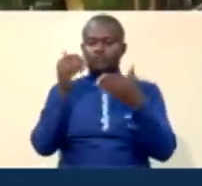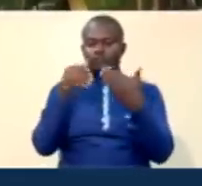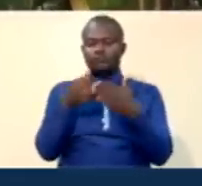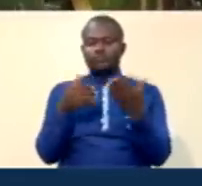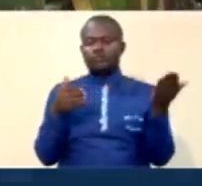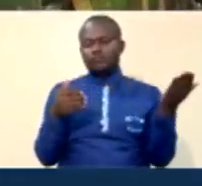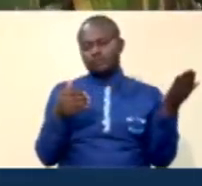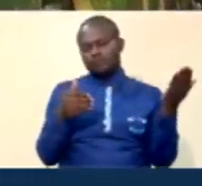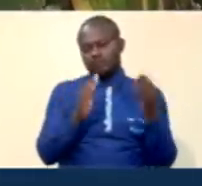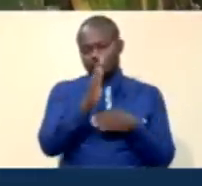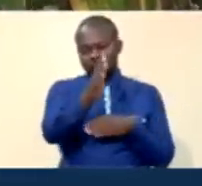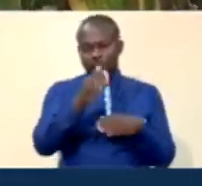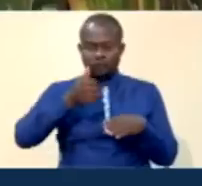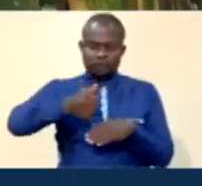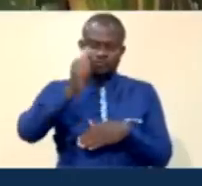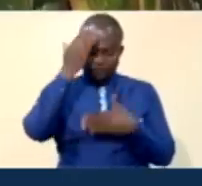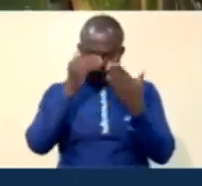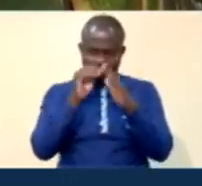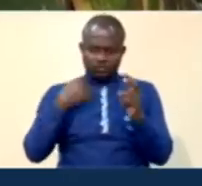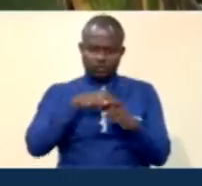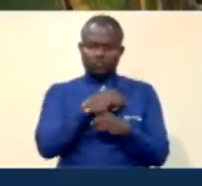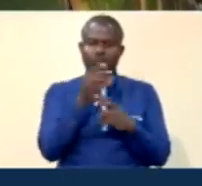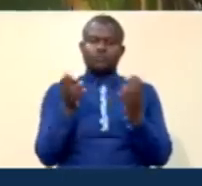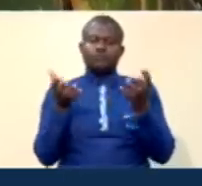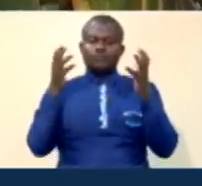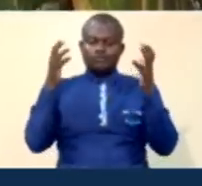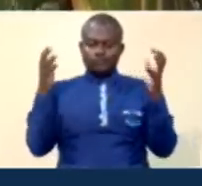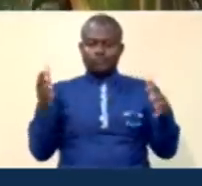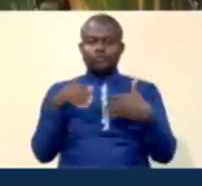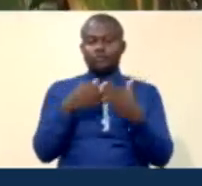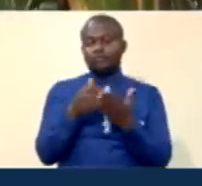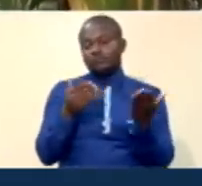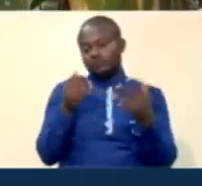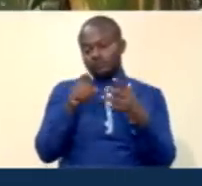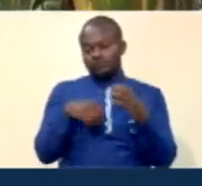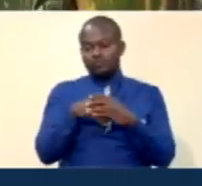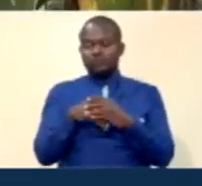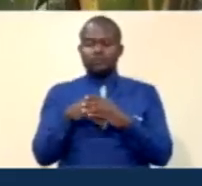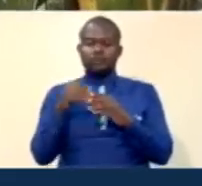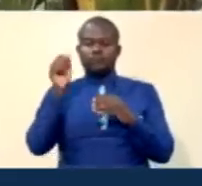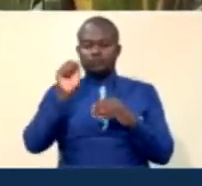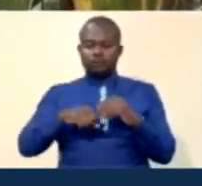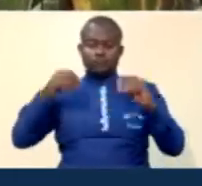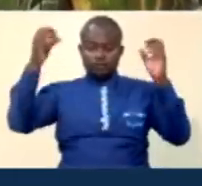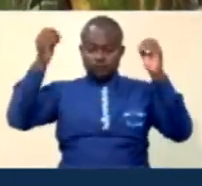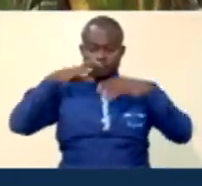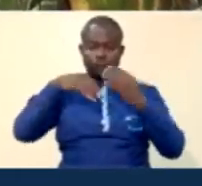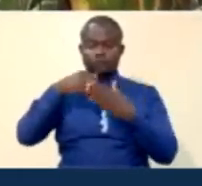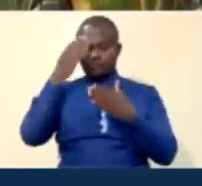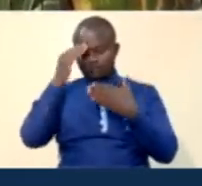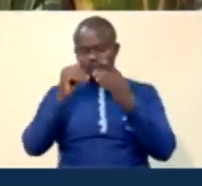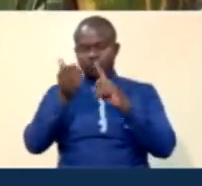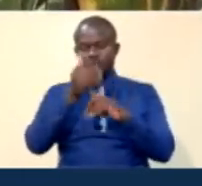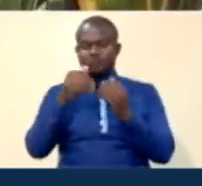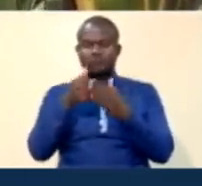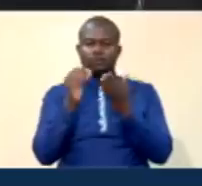akabanza akabihinga ku murongo kwabyo, kugira ngo yangano turi gukenera cyangwa yangano y'umusaruro ibashe kugaragara kugira ngo tugere kuri cya